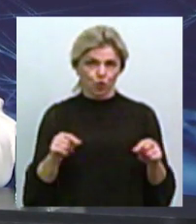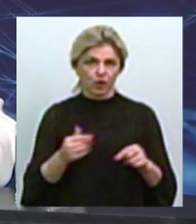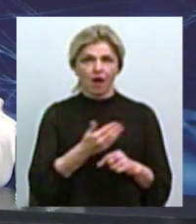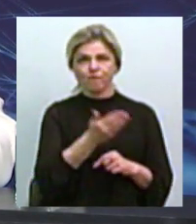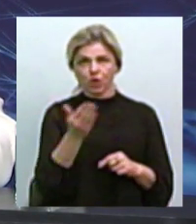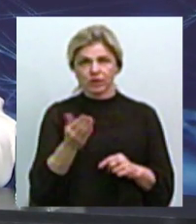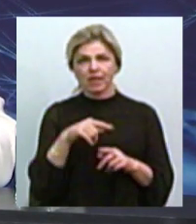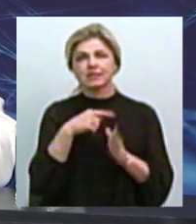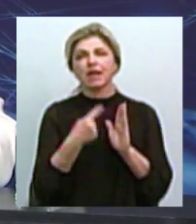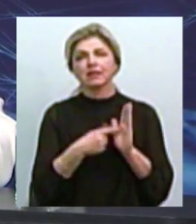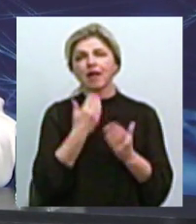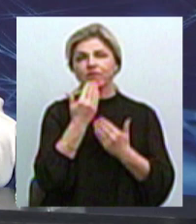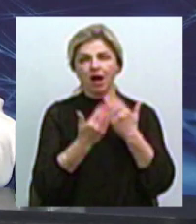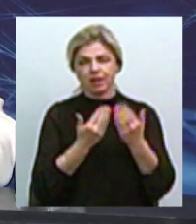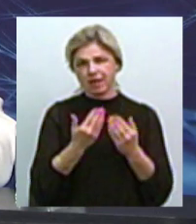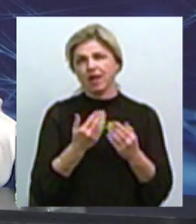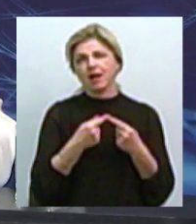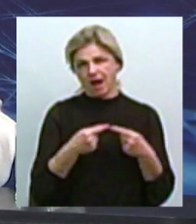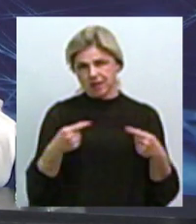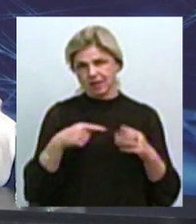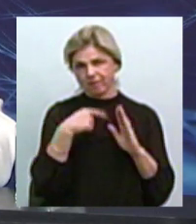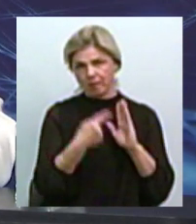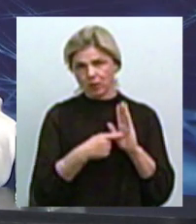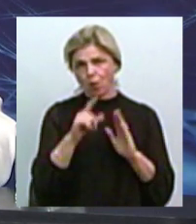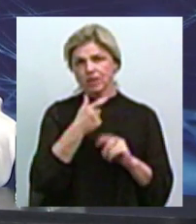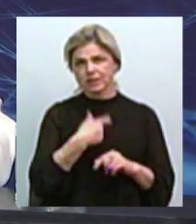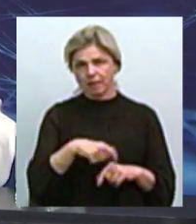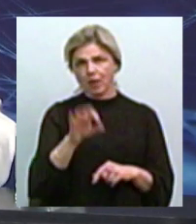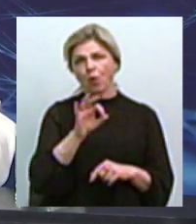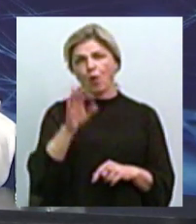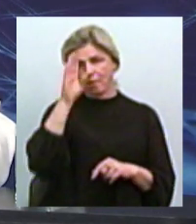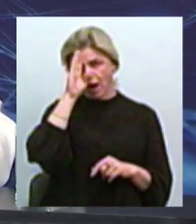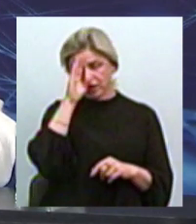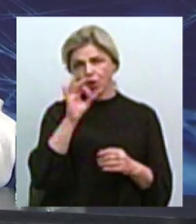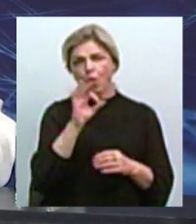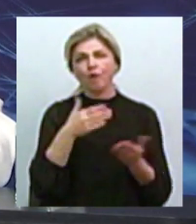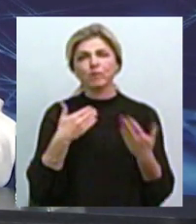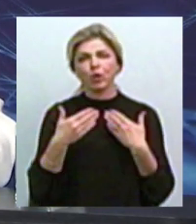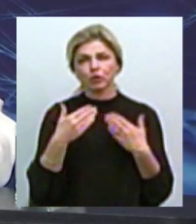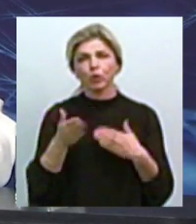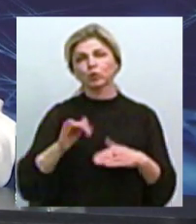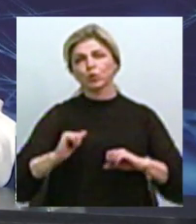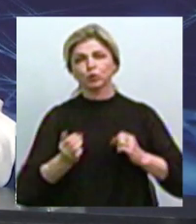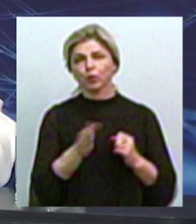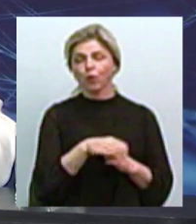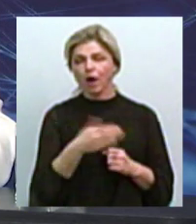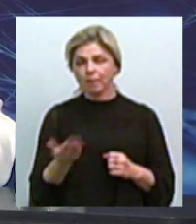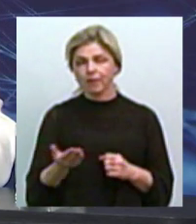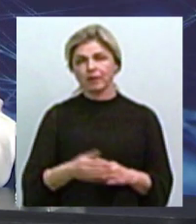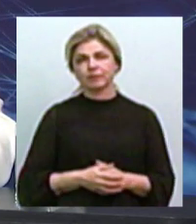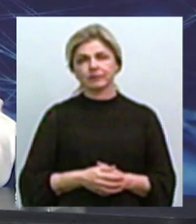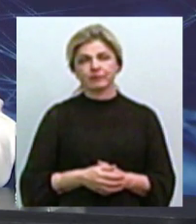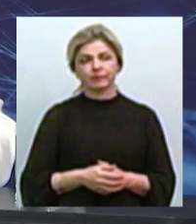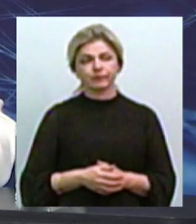задавали вполне щепетильные вопросы о себе, о мальчиках, о взаимоотношениях друг с другом, и